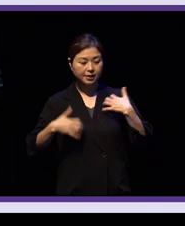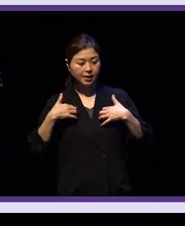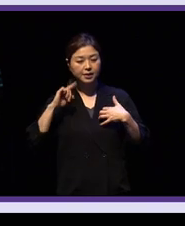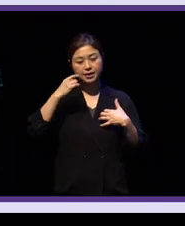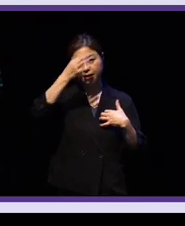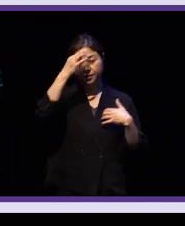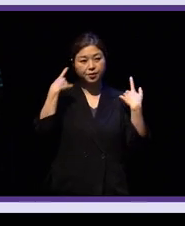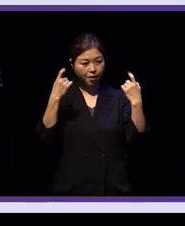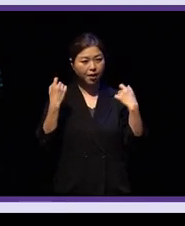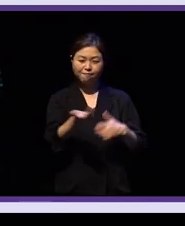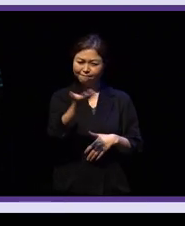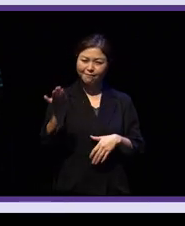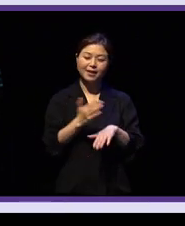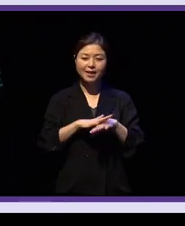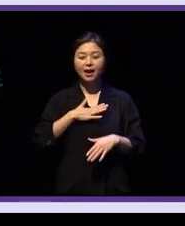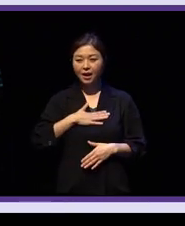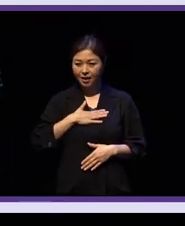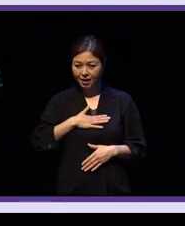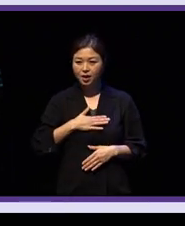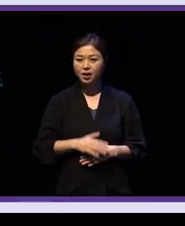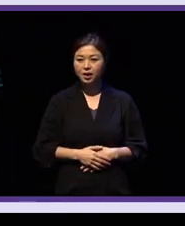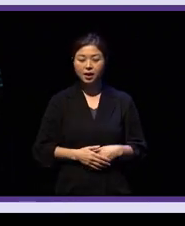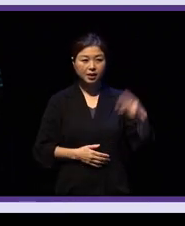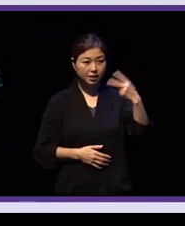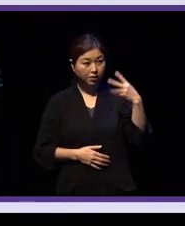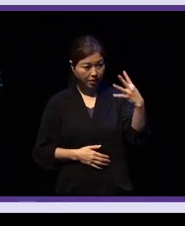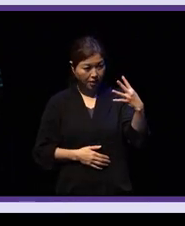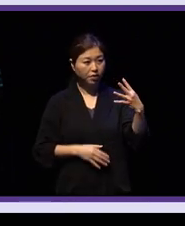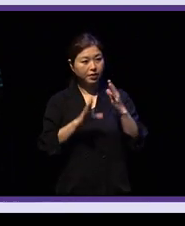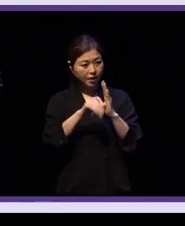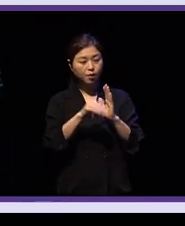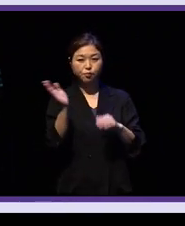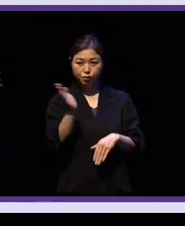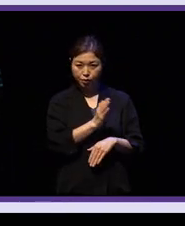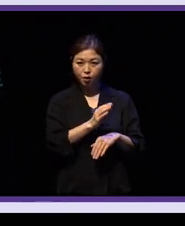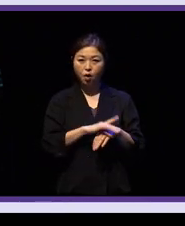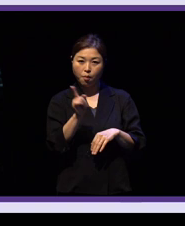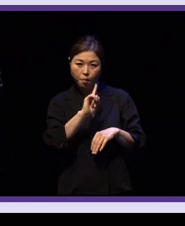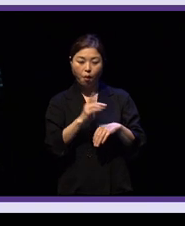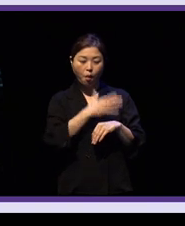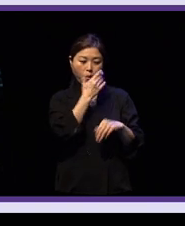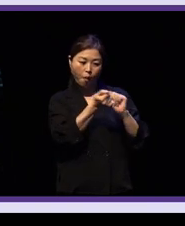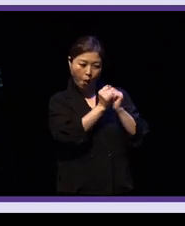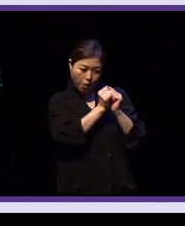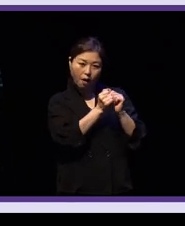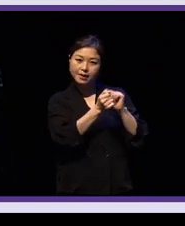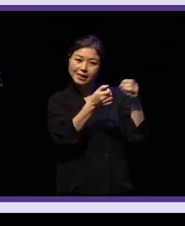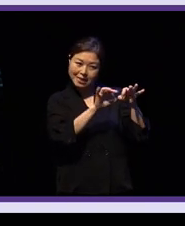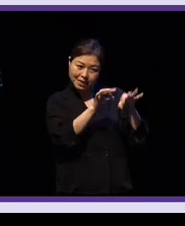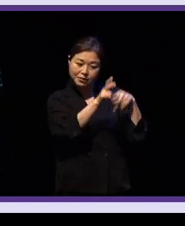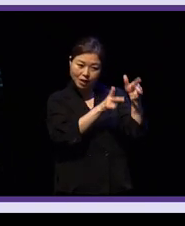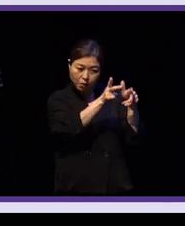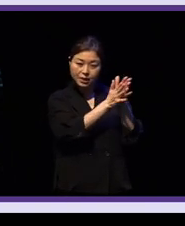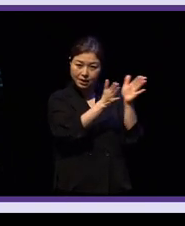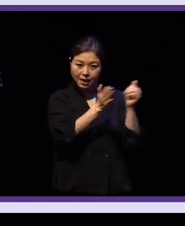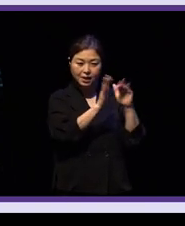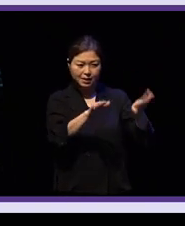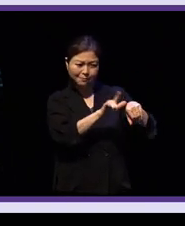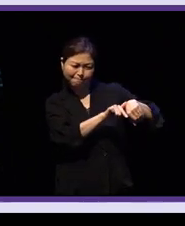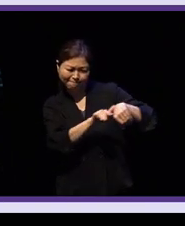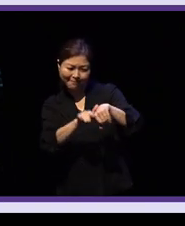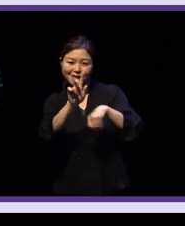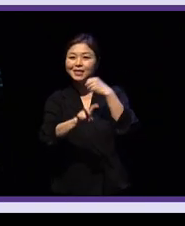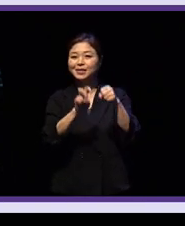다들 잘 아시겠지만 저희가 2004년도부터 그때 당시 법원 기금 사업으로부터 출발해서 현재 거의 20년